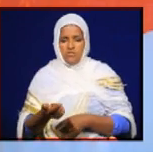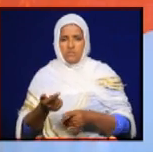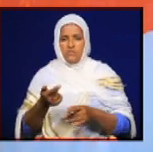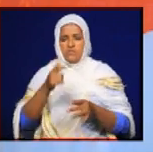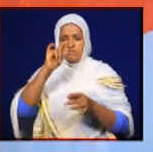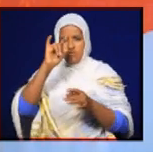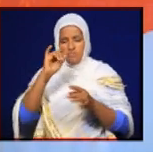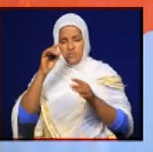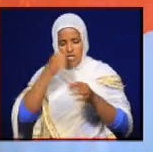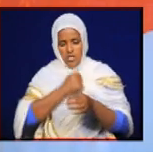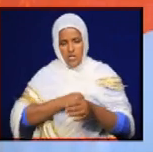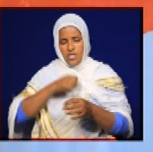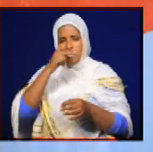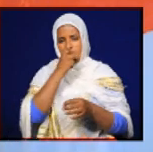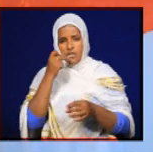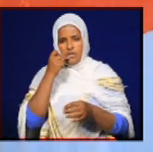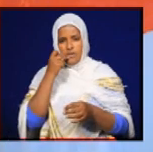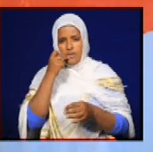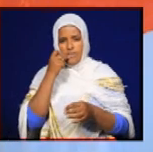ዘኝልኝ ድንግል